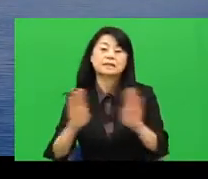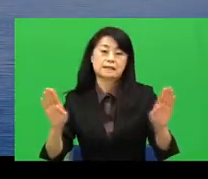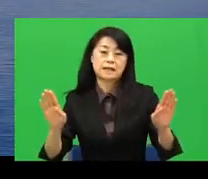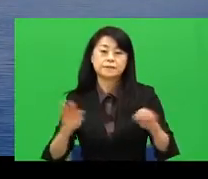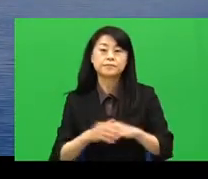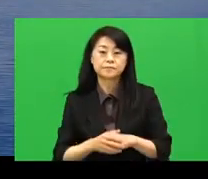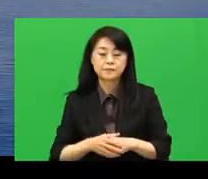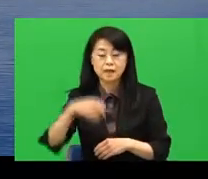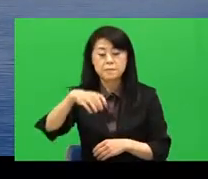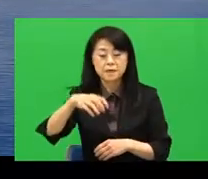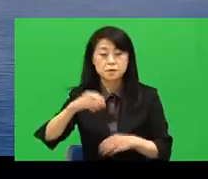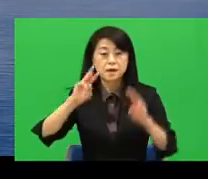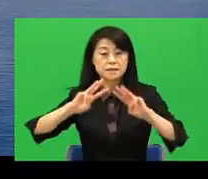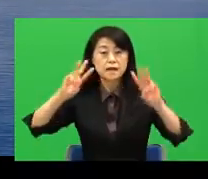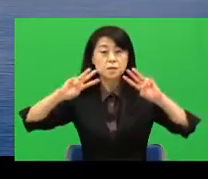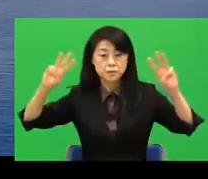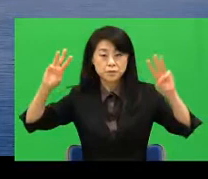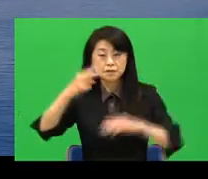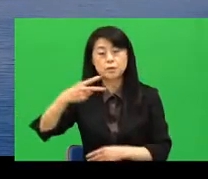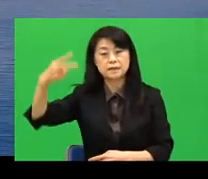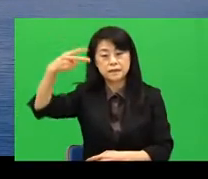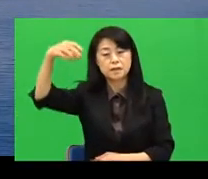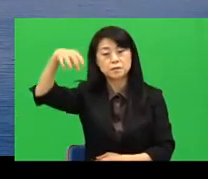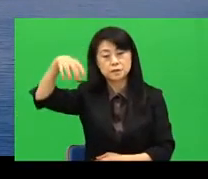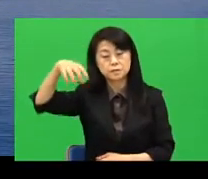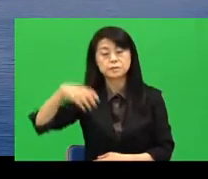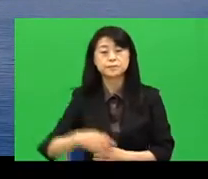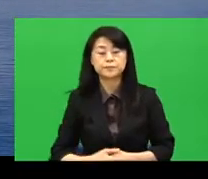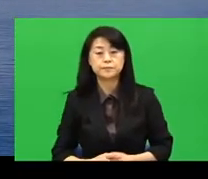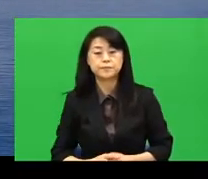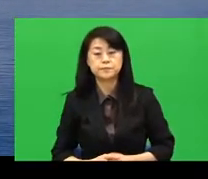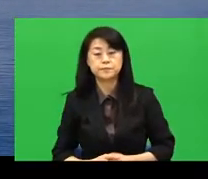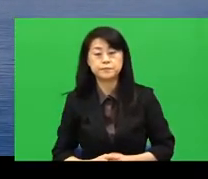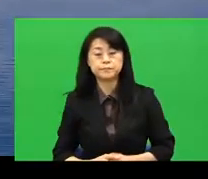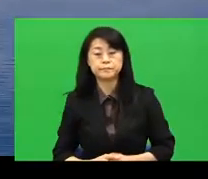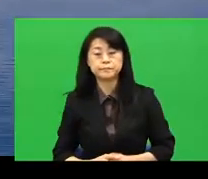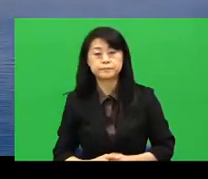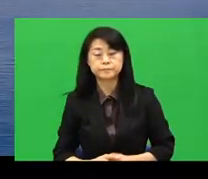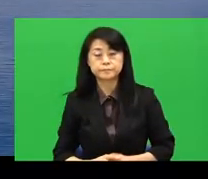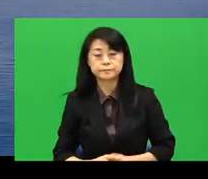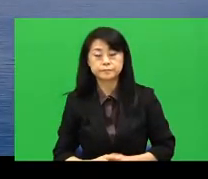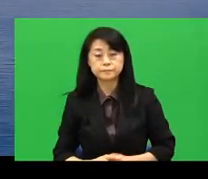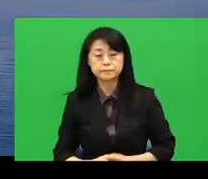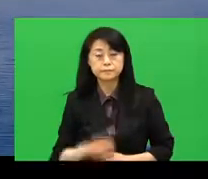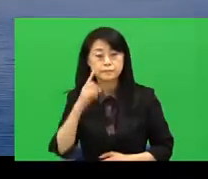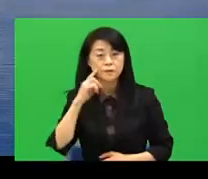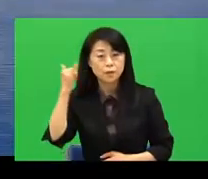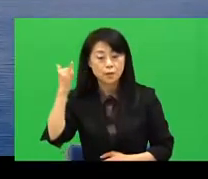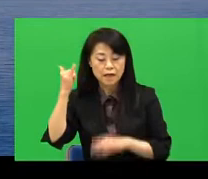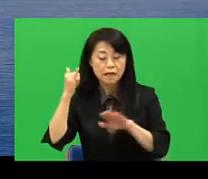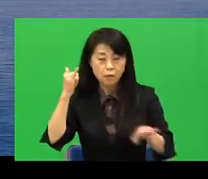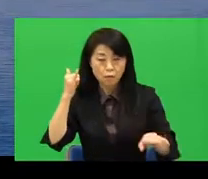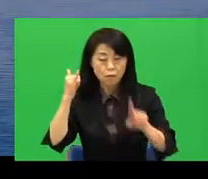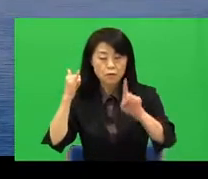、これは場所はサンフォルテの2階で行うことにしております。親子16